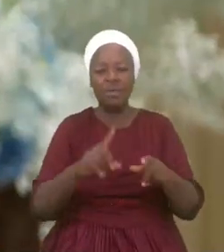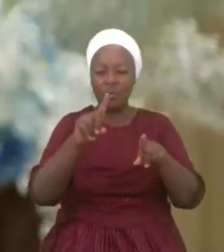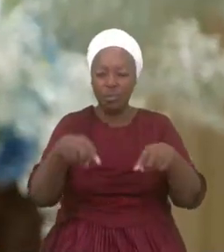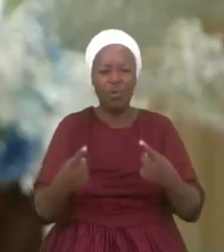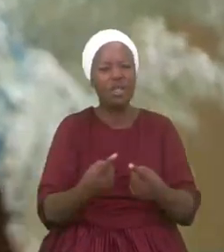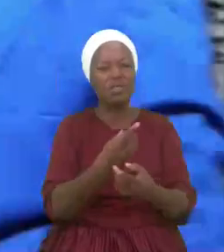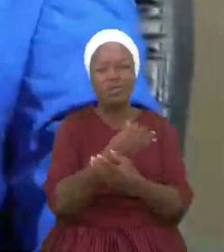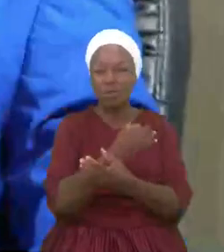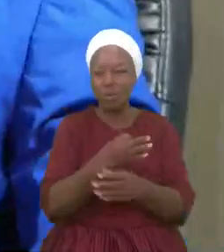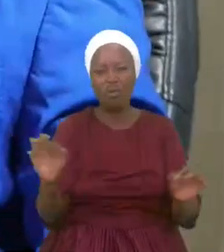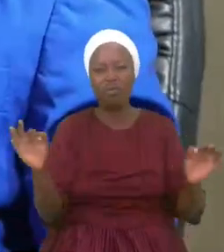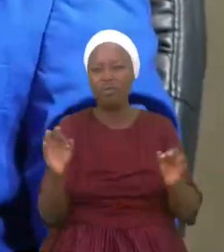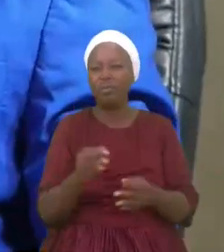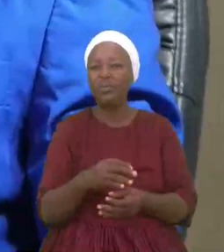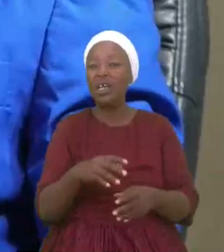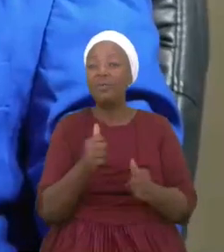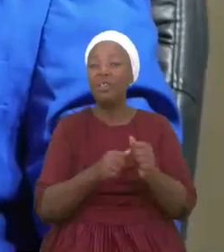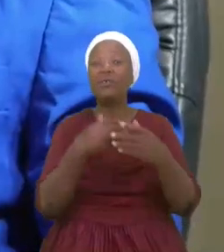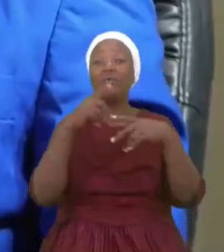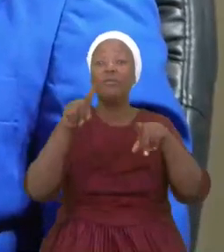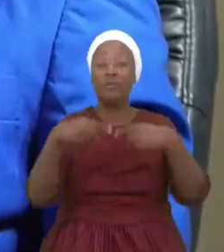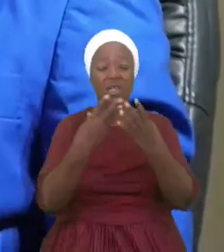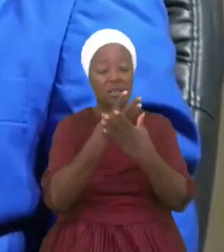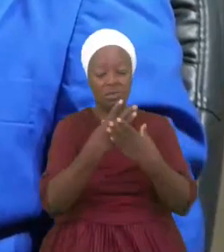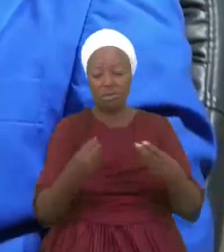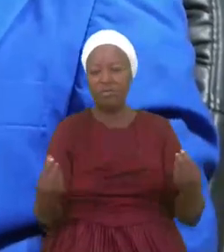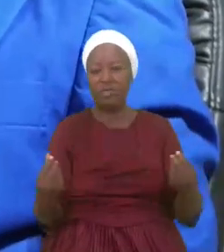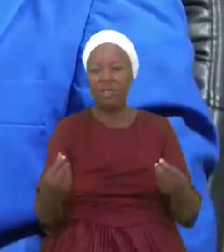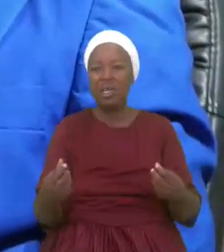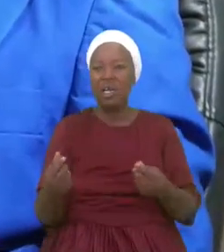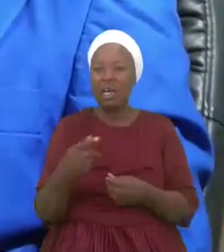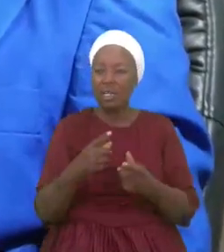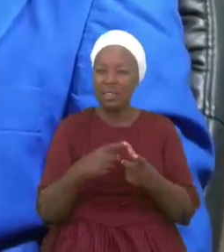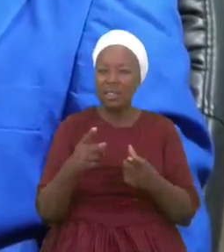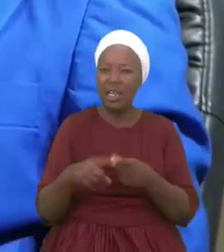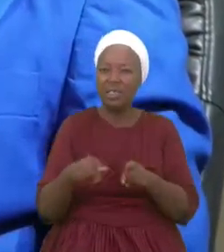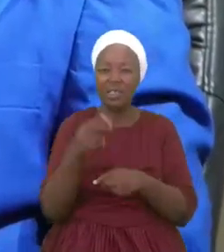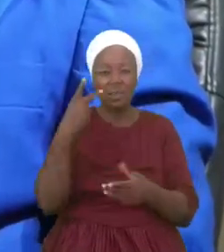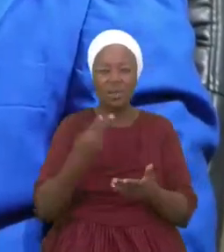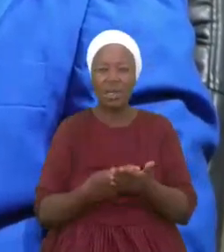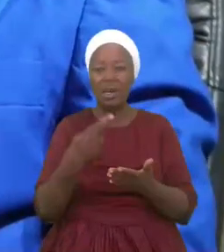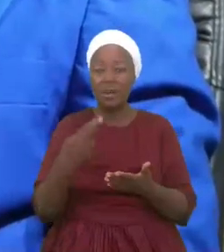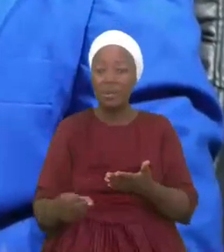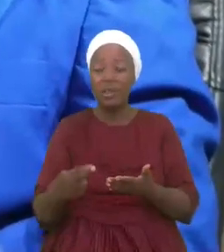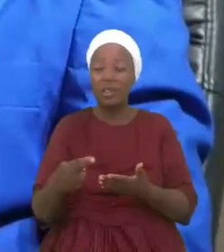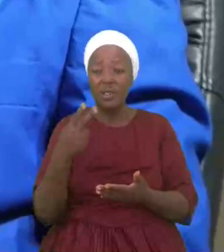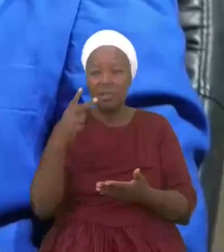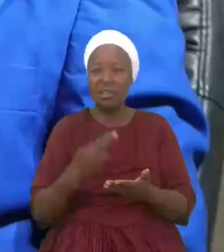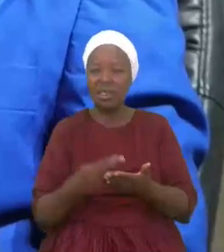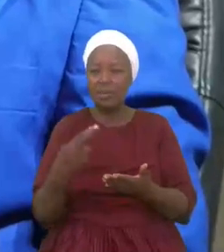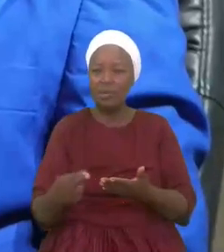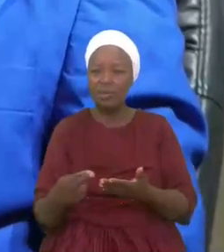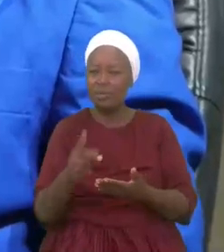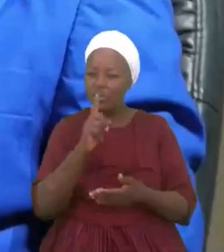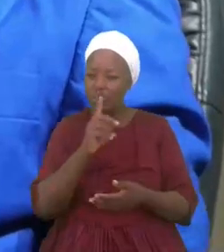au cours de justifier et aux dernières mains tout est ôté on a évalué son